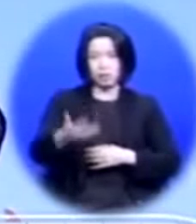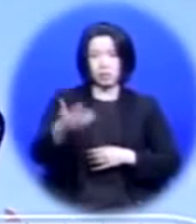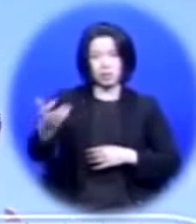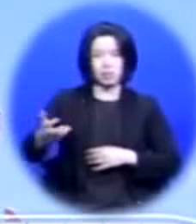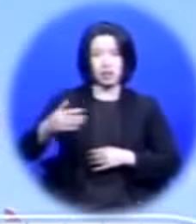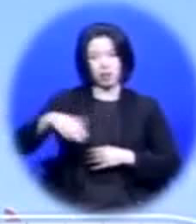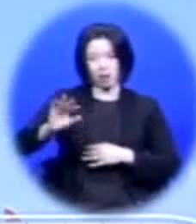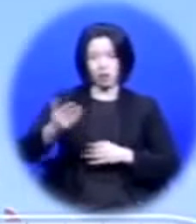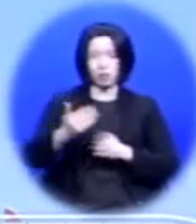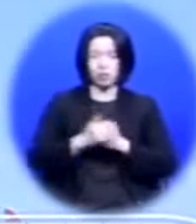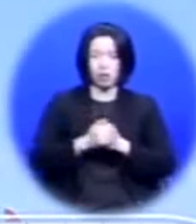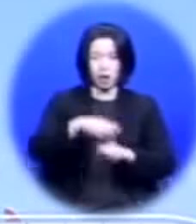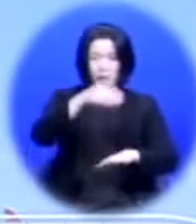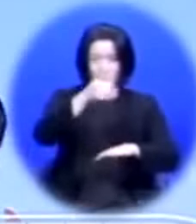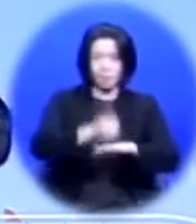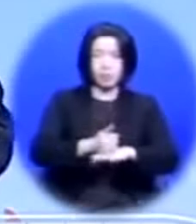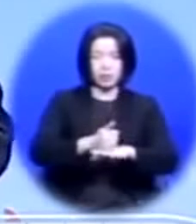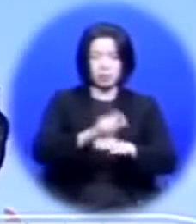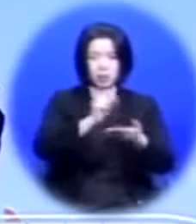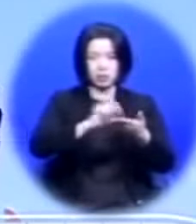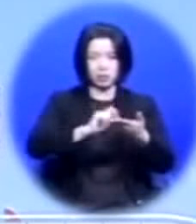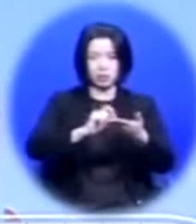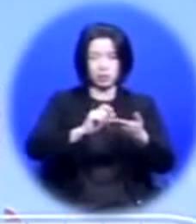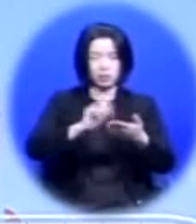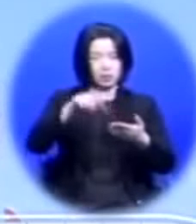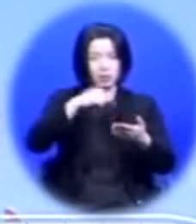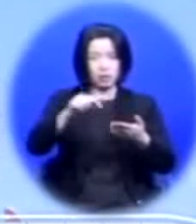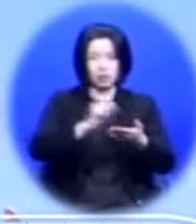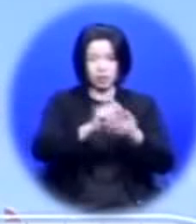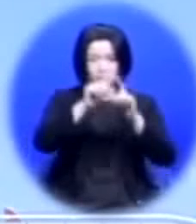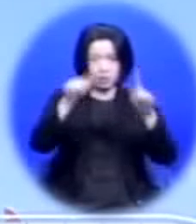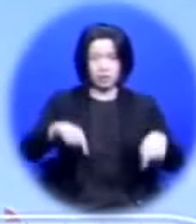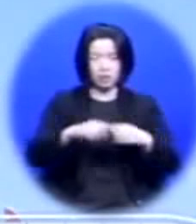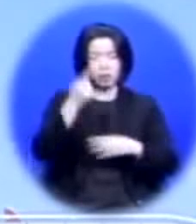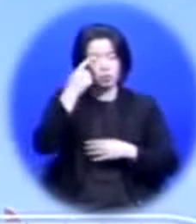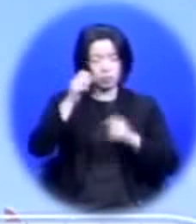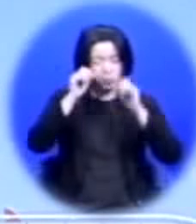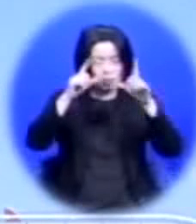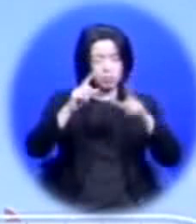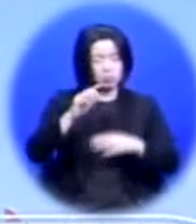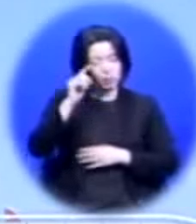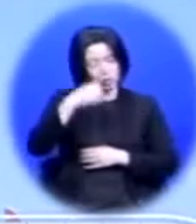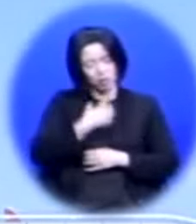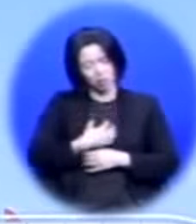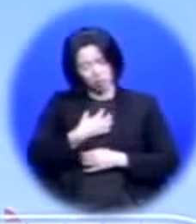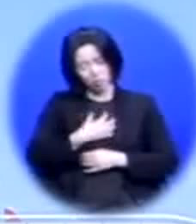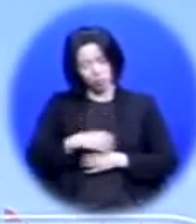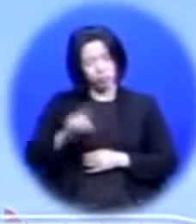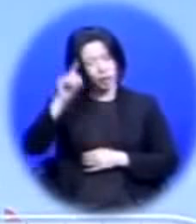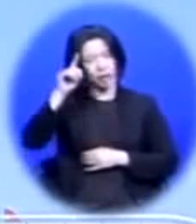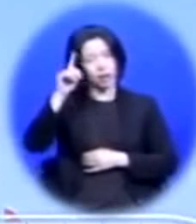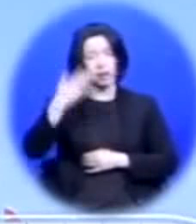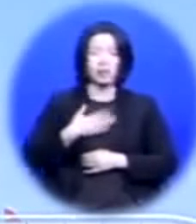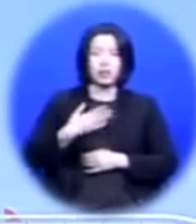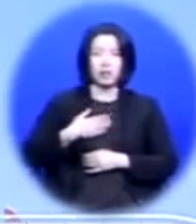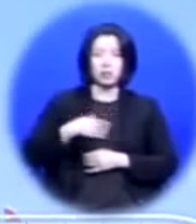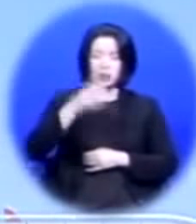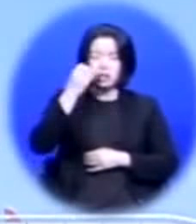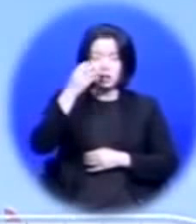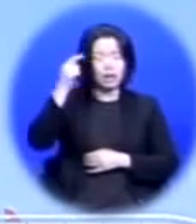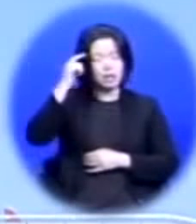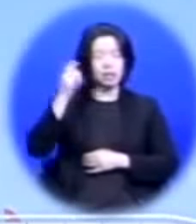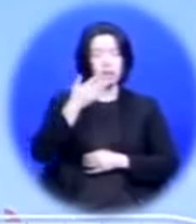됩니다 마지막 쓴 일기장에 눈만 뜨면 우울해지고 짜증난다 나도 모르게 허튼 생각을 하게